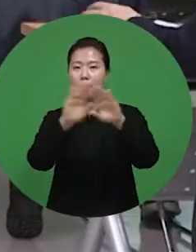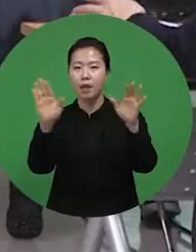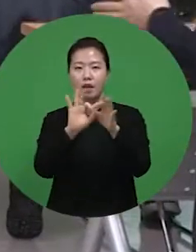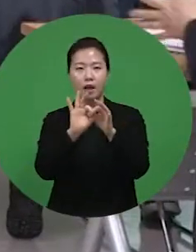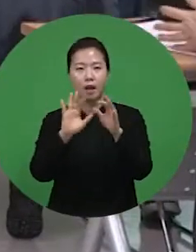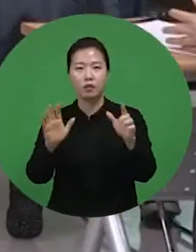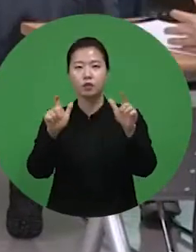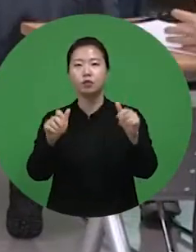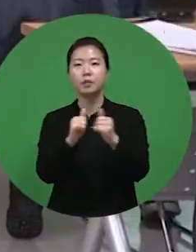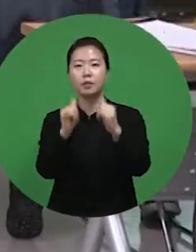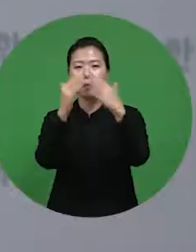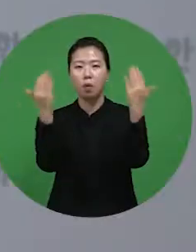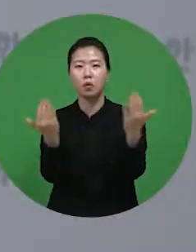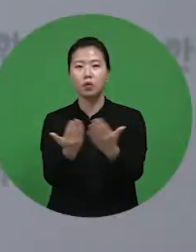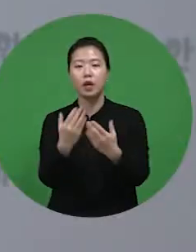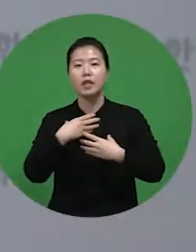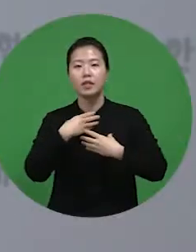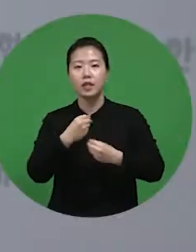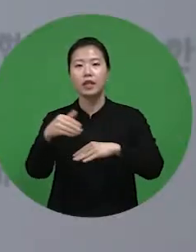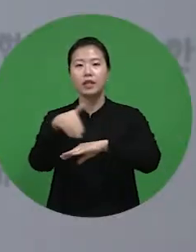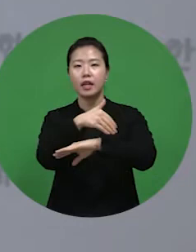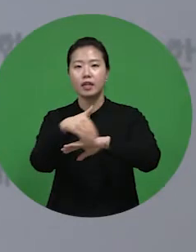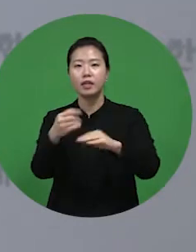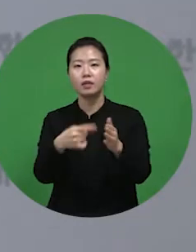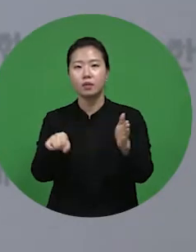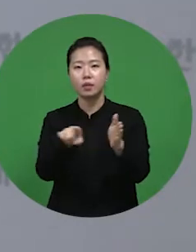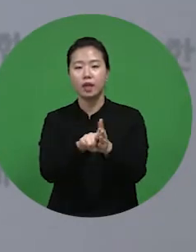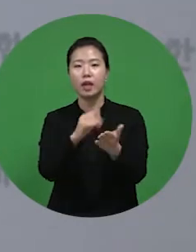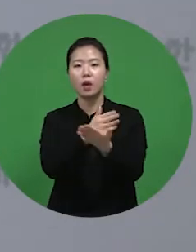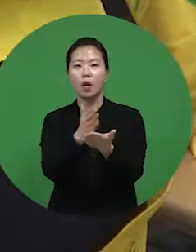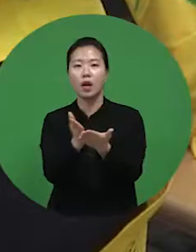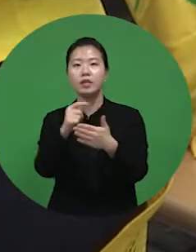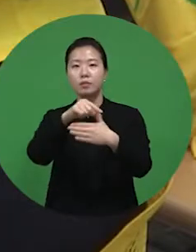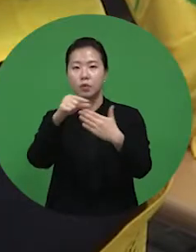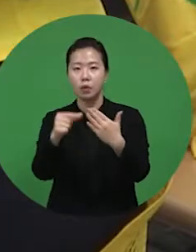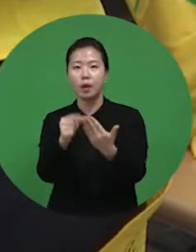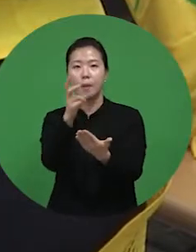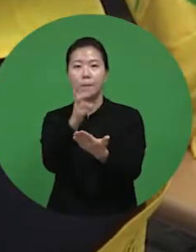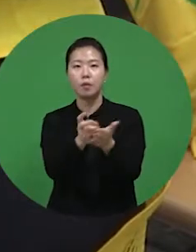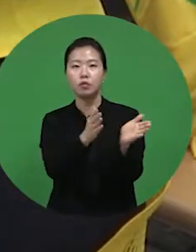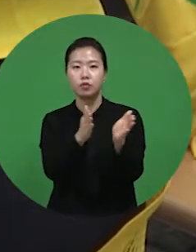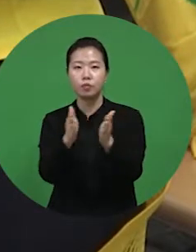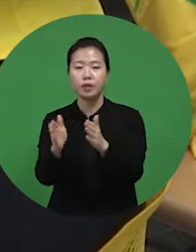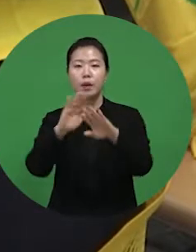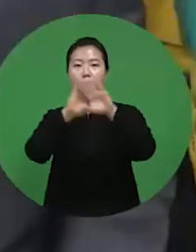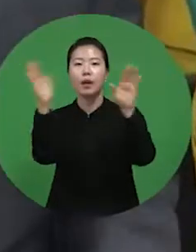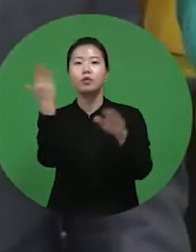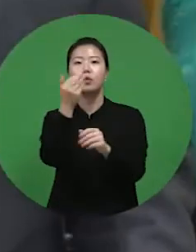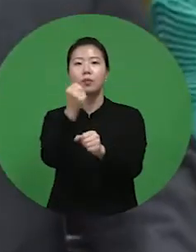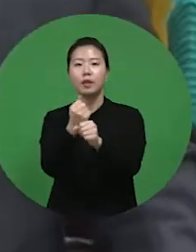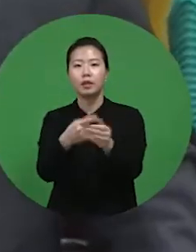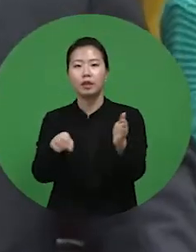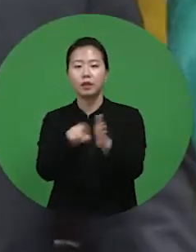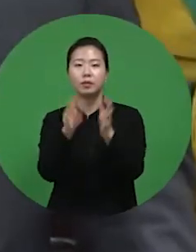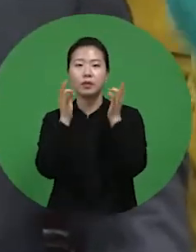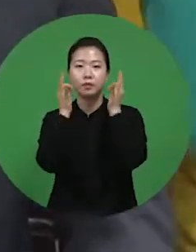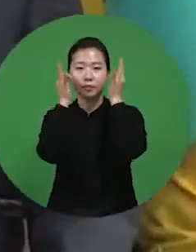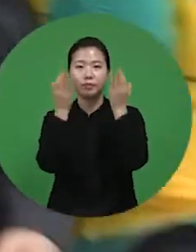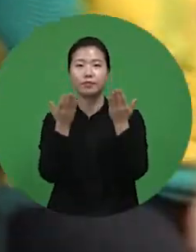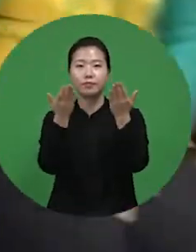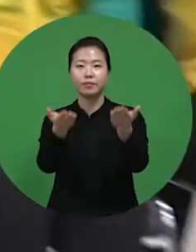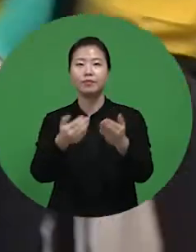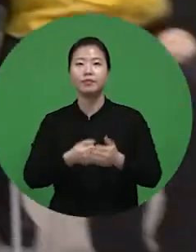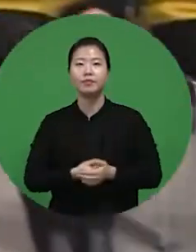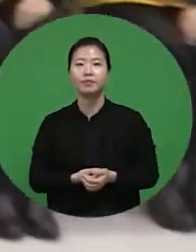밤낮 없이 구로구민 모두가 안전하게 다닐 수 있도록 다양한 프로그램과 제도를 마련해 밝은 구로를 만들기 위해